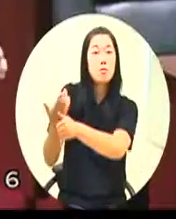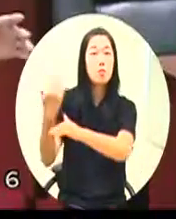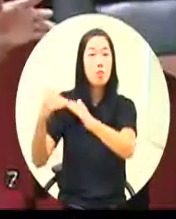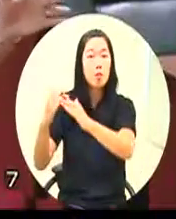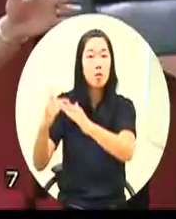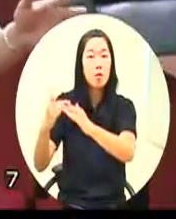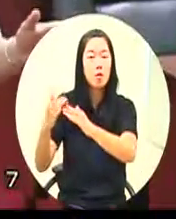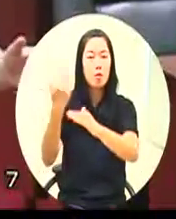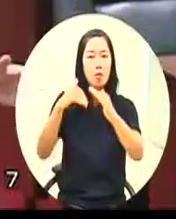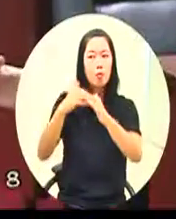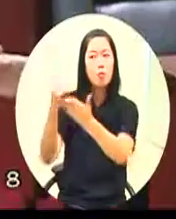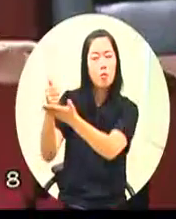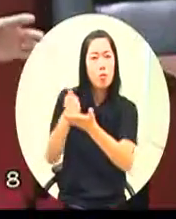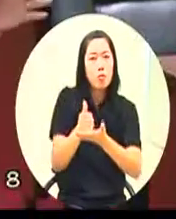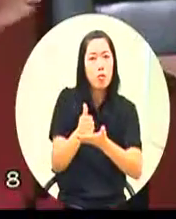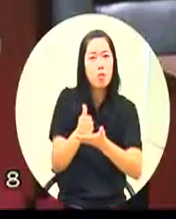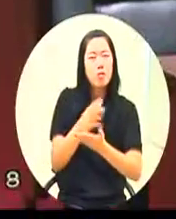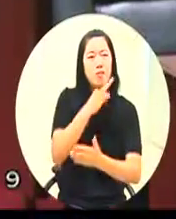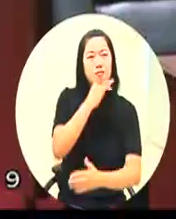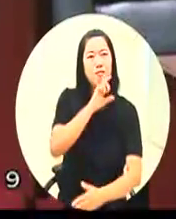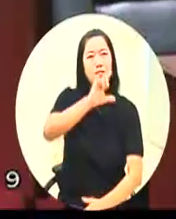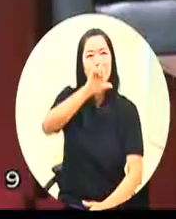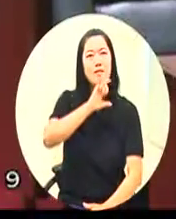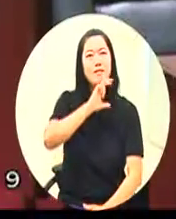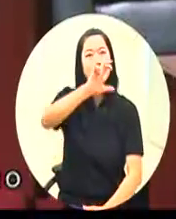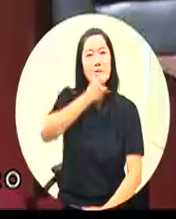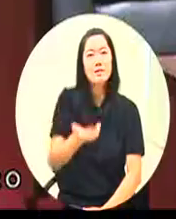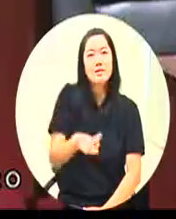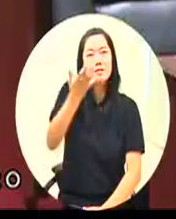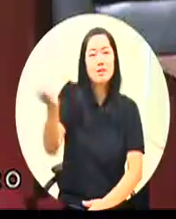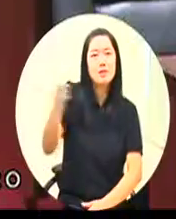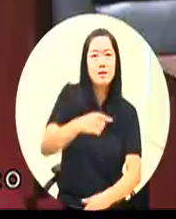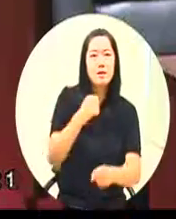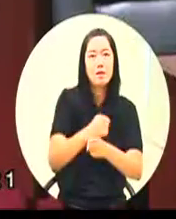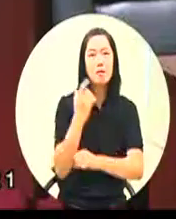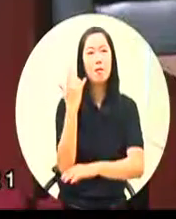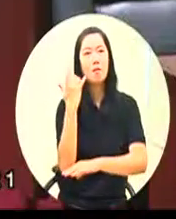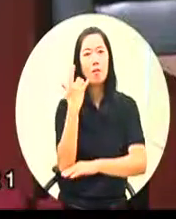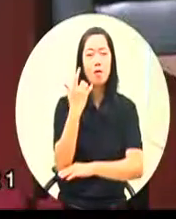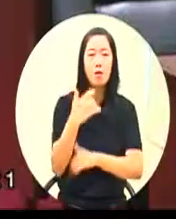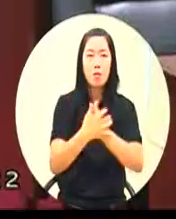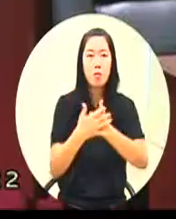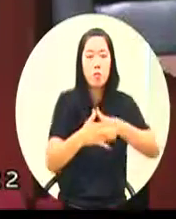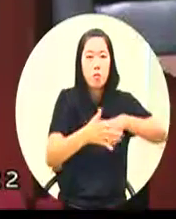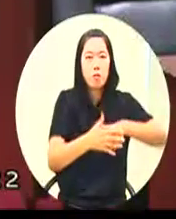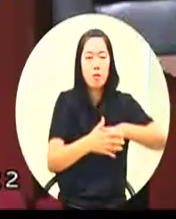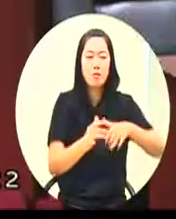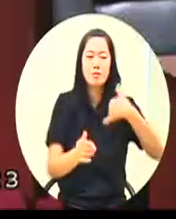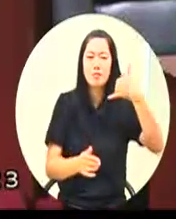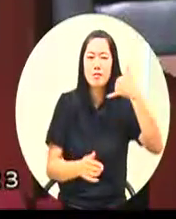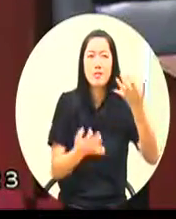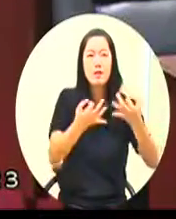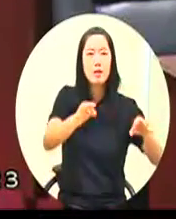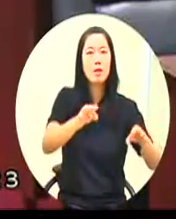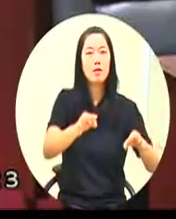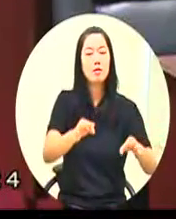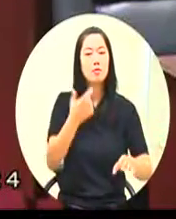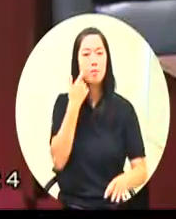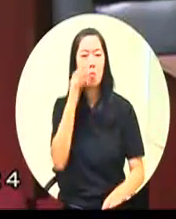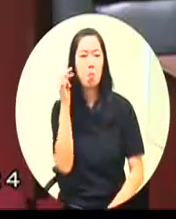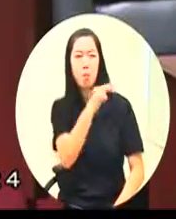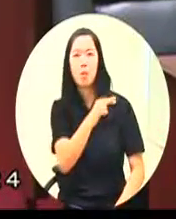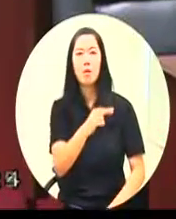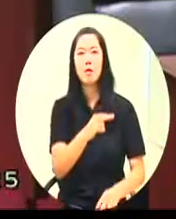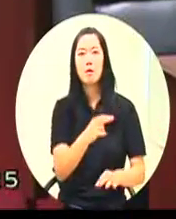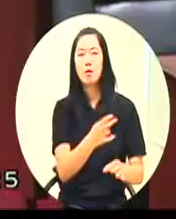来都是那60几岁70几岁，他大概只能打电话那样种能力，我想这个很多家长大概不能接受。那